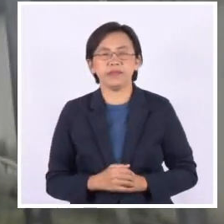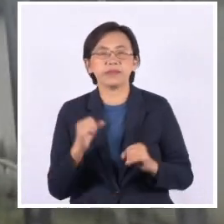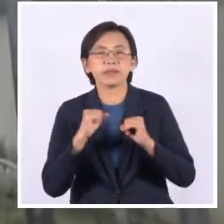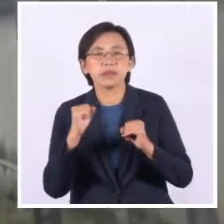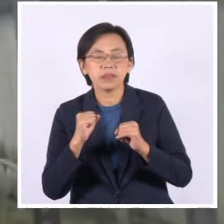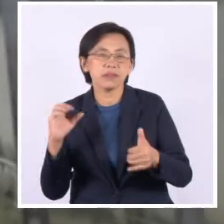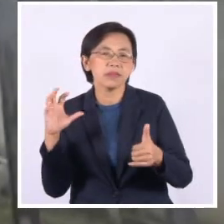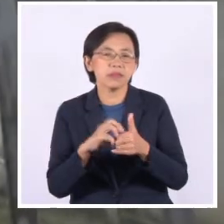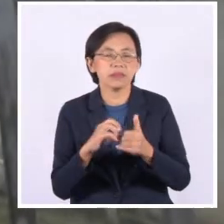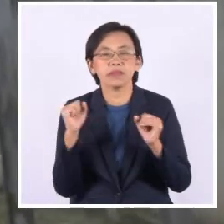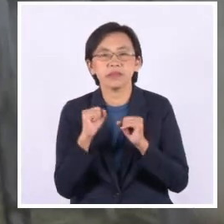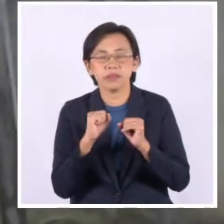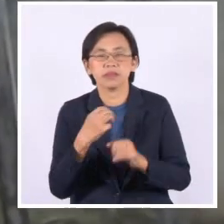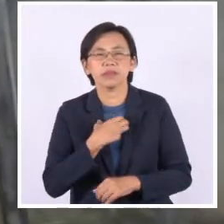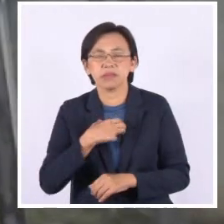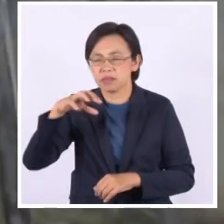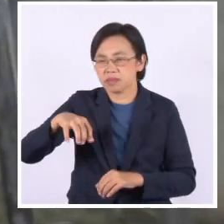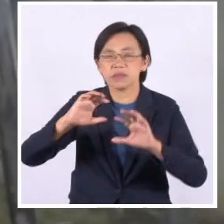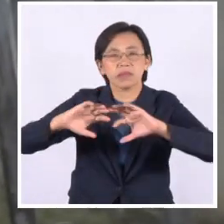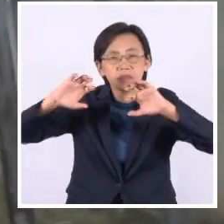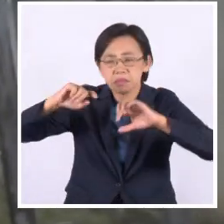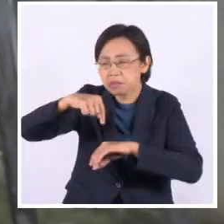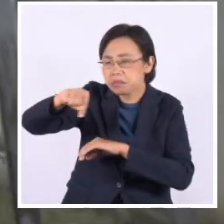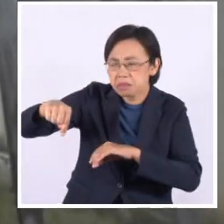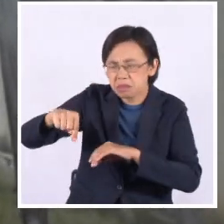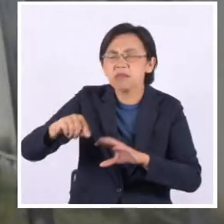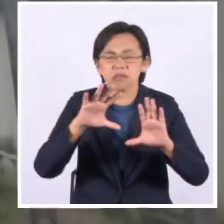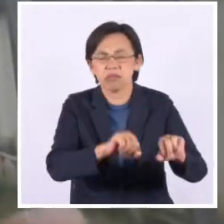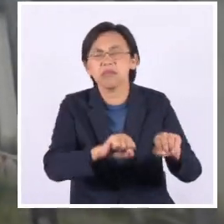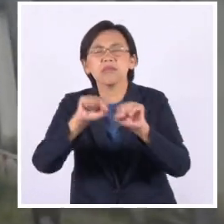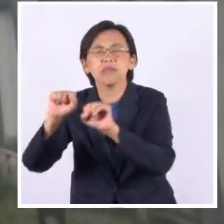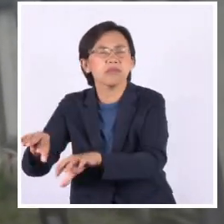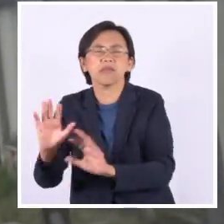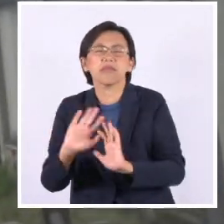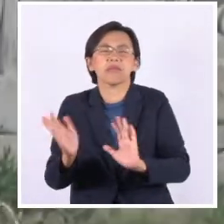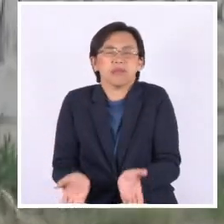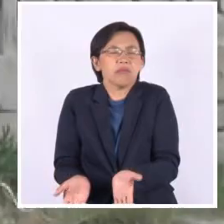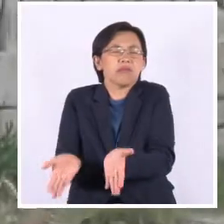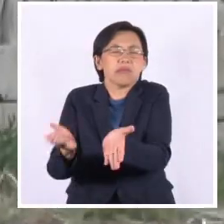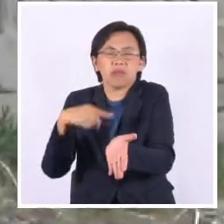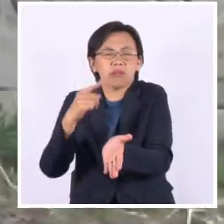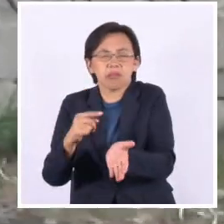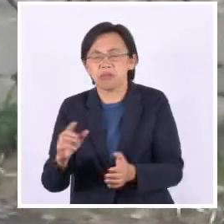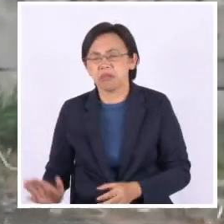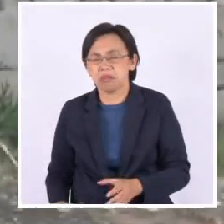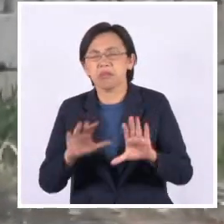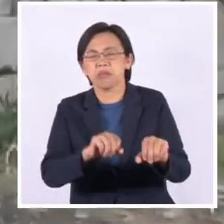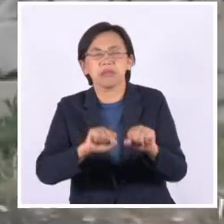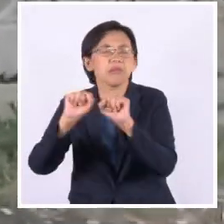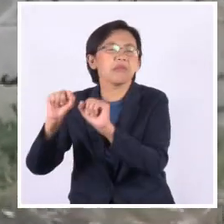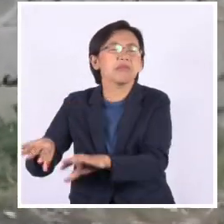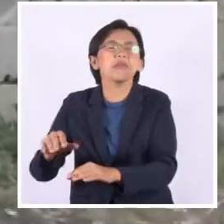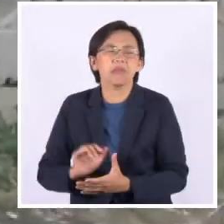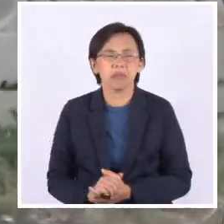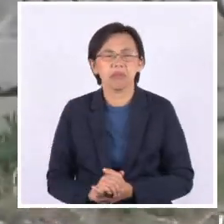มากัดซ้ำนะก็เลยอยากให้หน่วยงานราชการเนี่ยจับมันออกไปจากบ้านหน่อยได้ไหมตอนนี้อยากหาคนมาจับหมาค่ะเอาไป